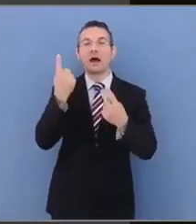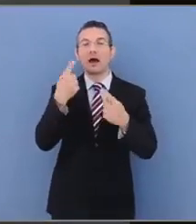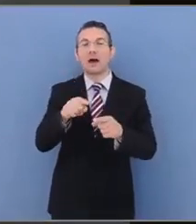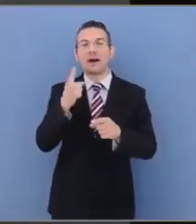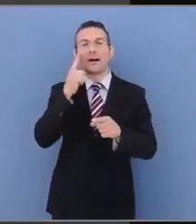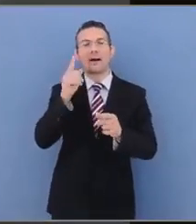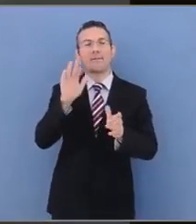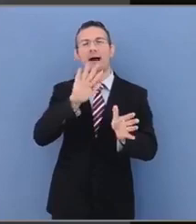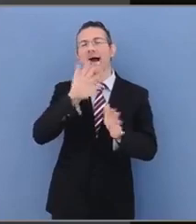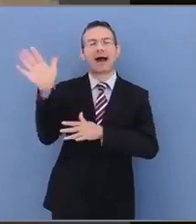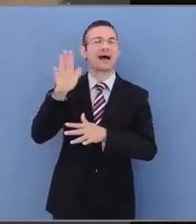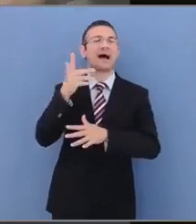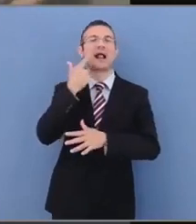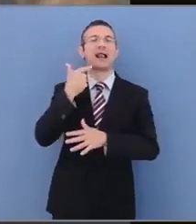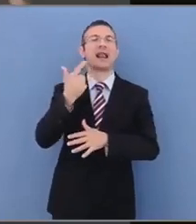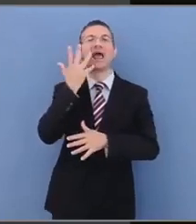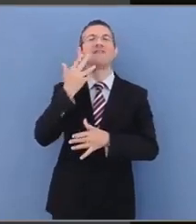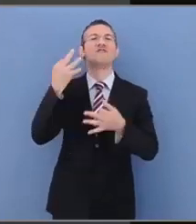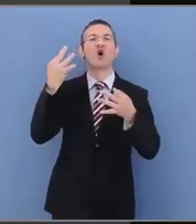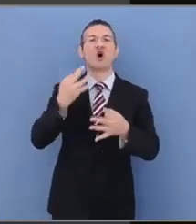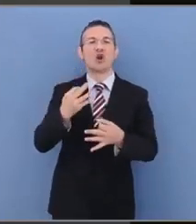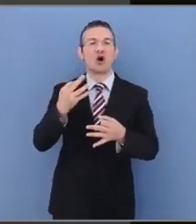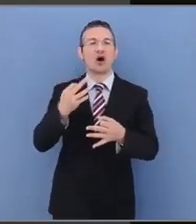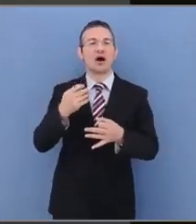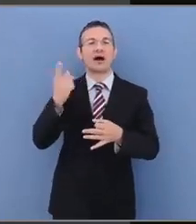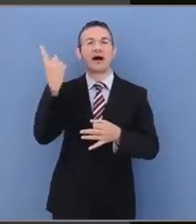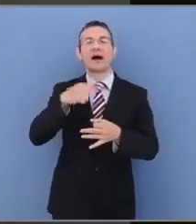volontà, impilate solidarietà.